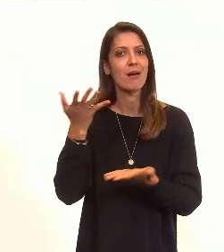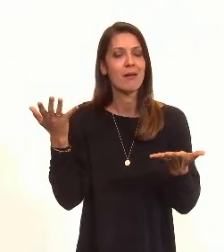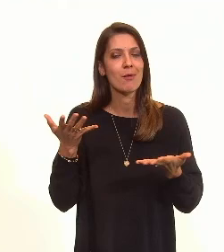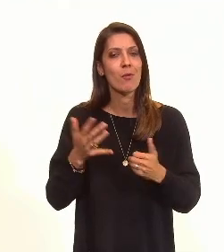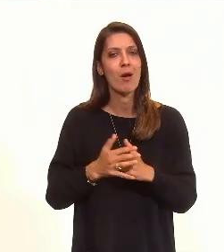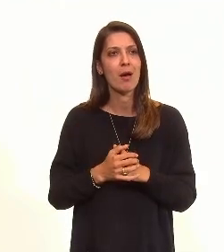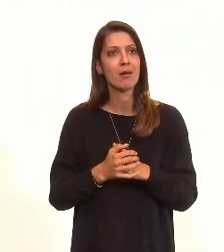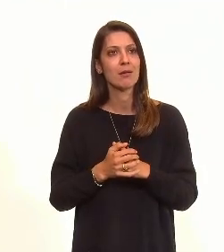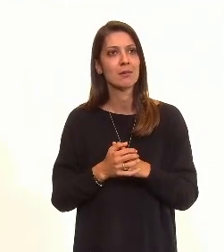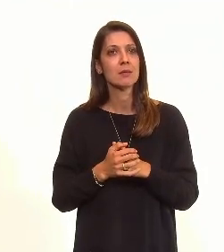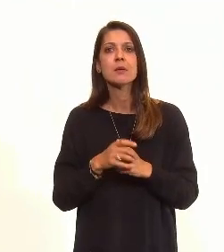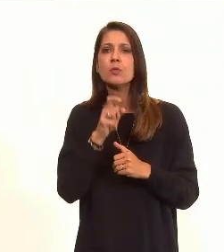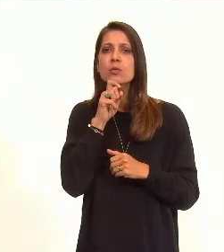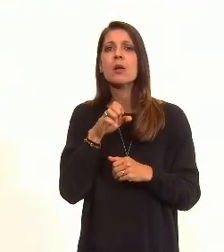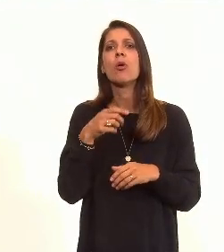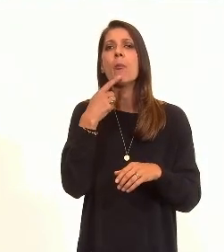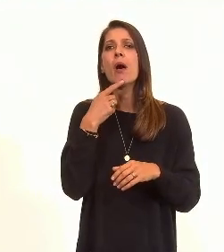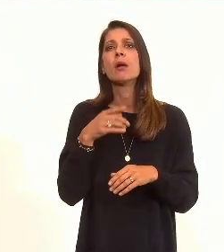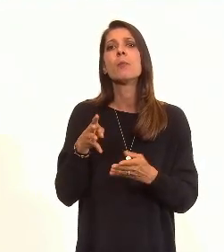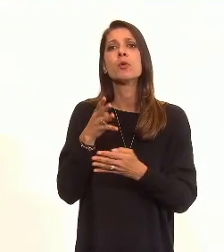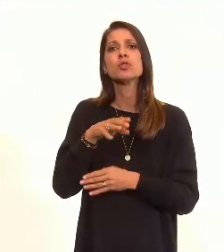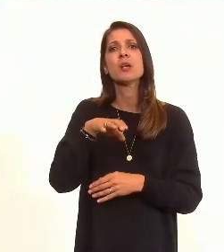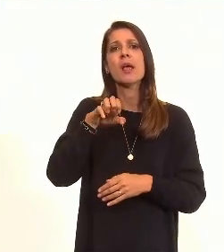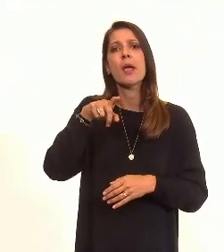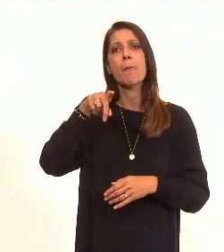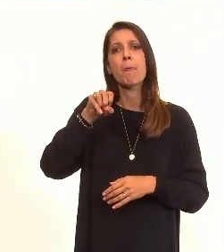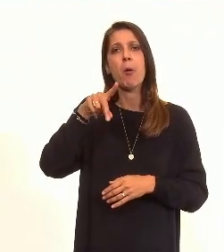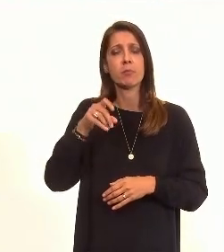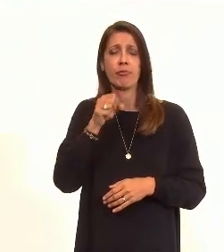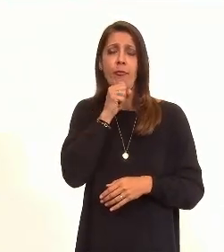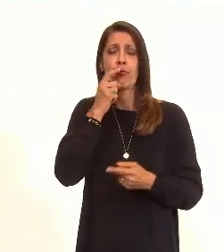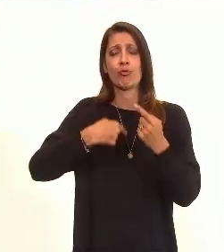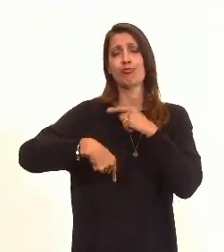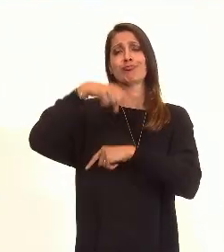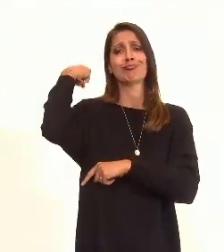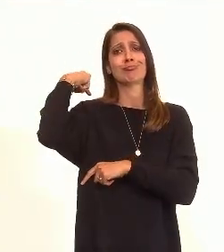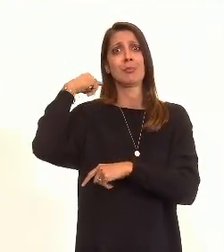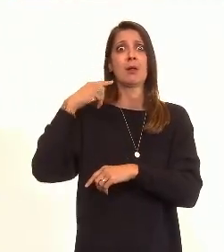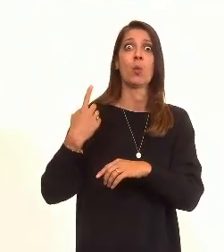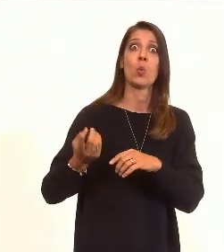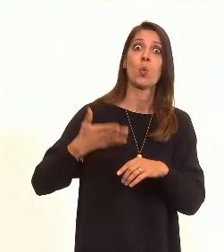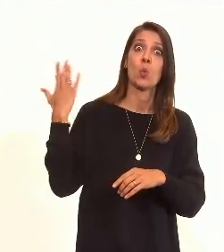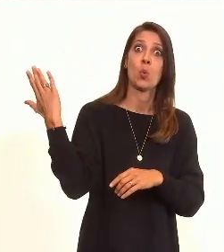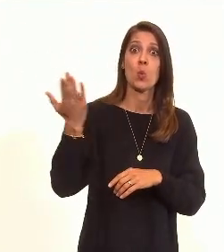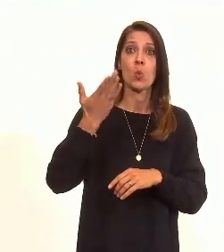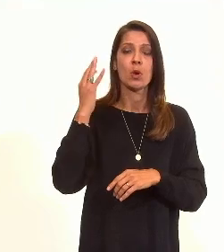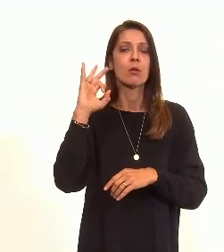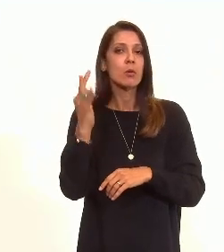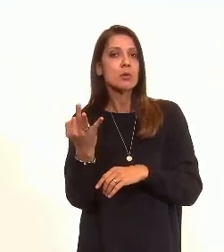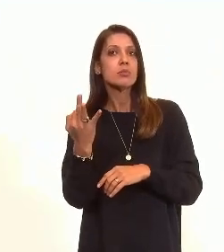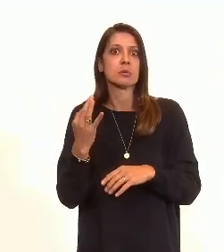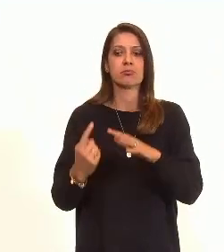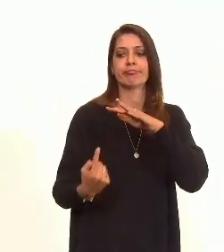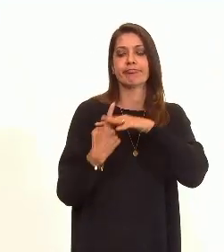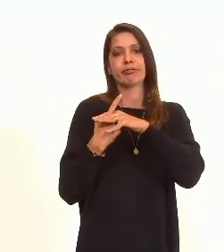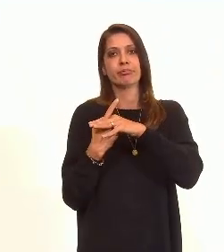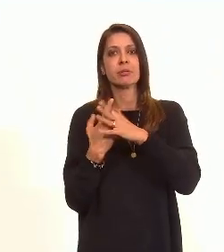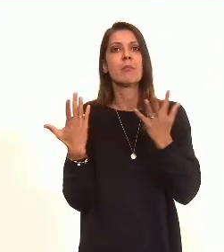encore, on parlait d'EPOP tout à l'heure, est un projet ancien, si je puis dire, emblématique certainement, pionnier évidemment. C'est celui